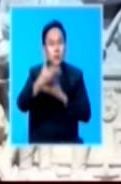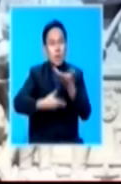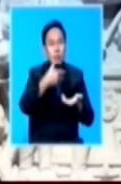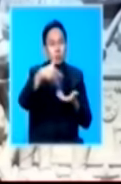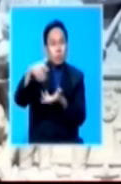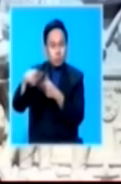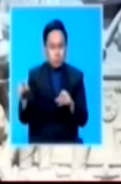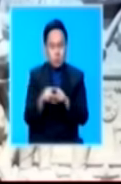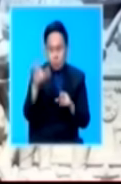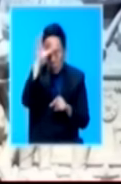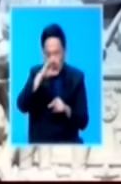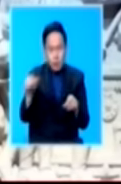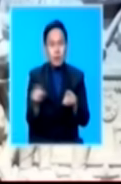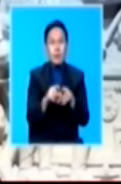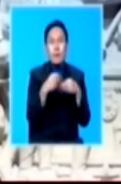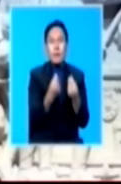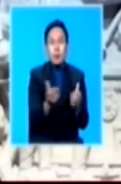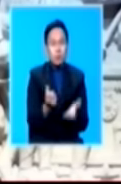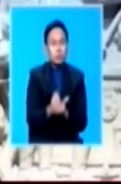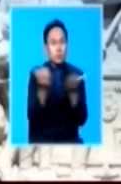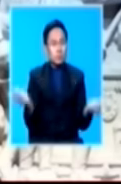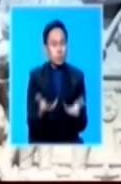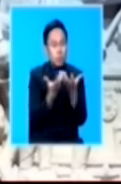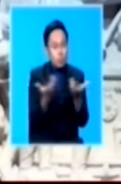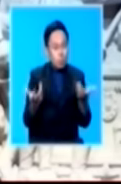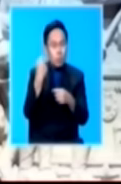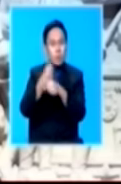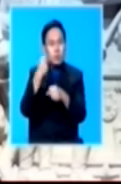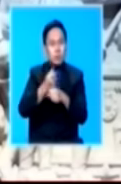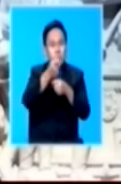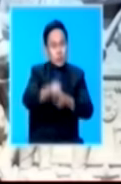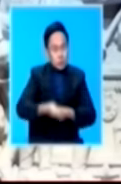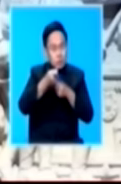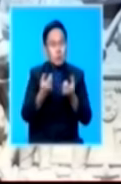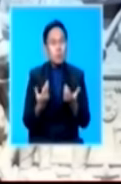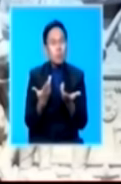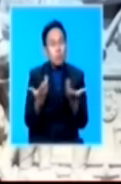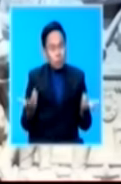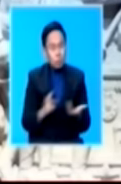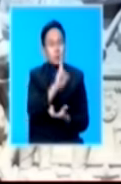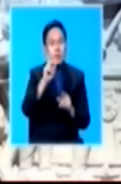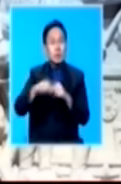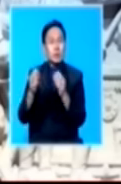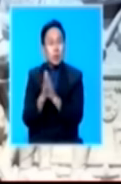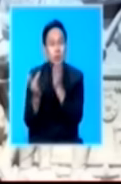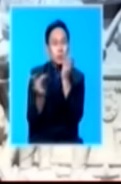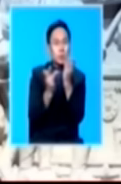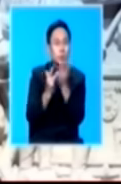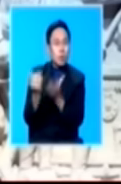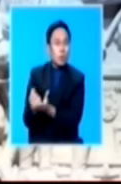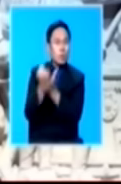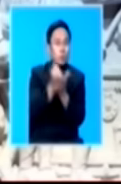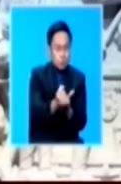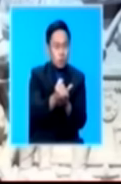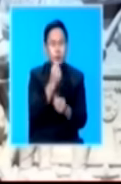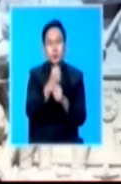ในเรื่องของการสมเครื่องมือเครื่องใช้ในเรื่องของการทำเทคโนโลยีนะครับนำเทคโนโลยี